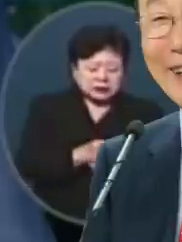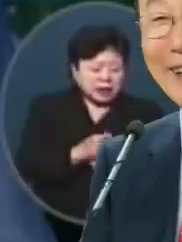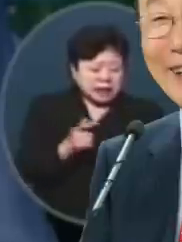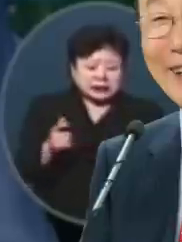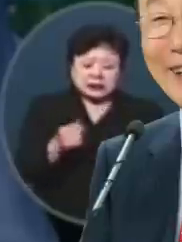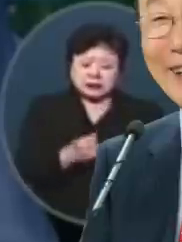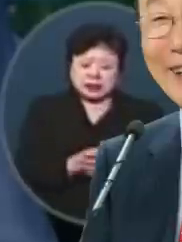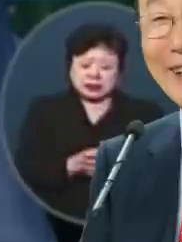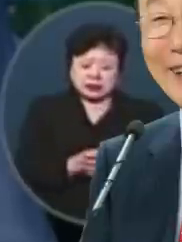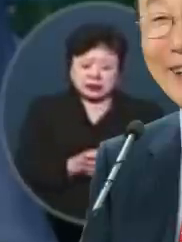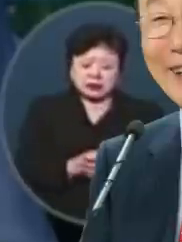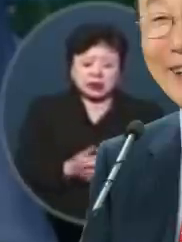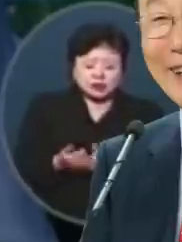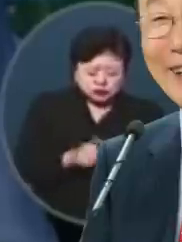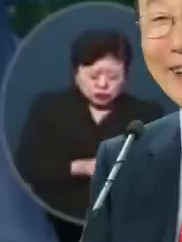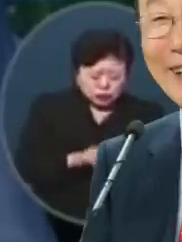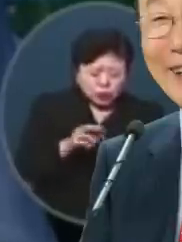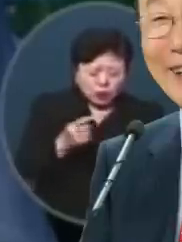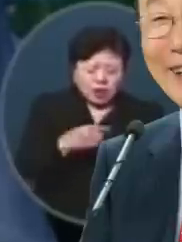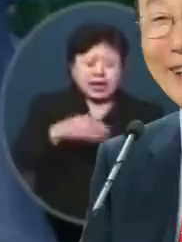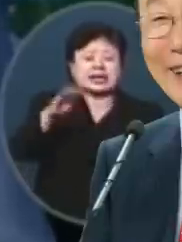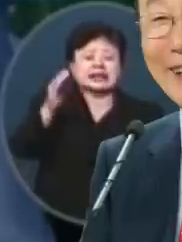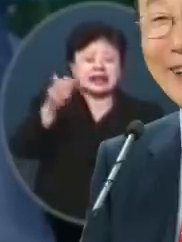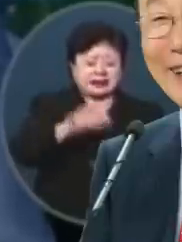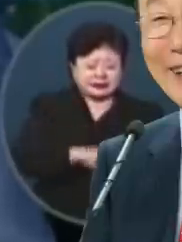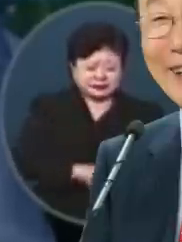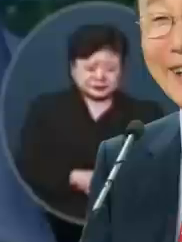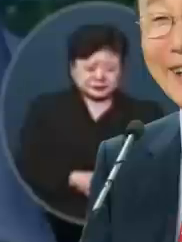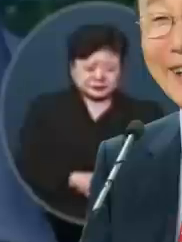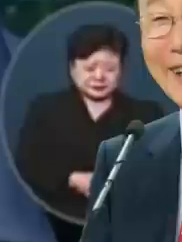때문에 죽더라도 가야 돼요.